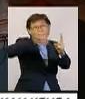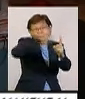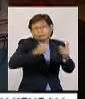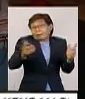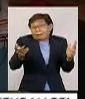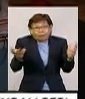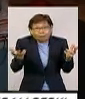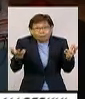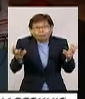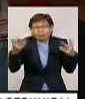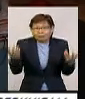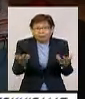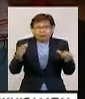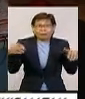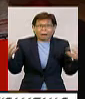Bagaimana kita nak